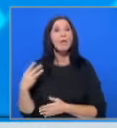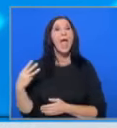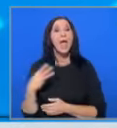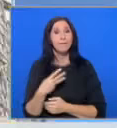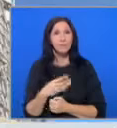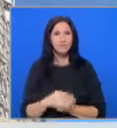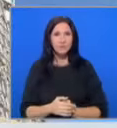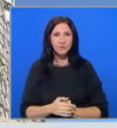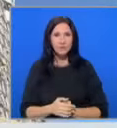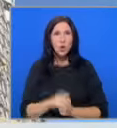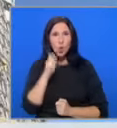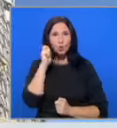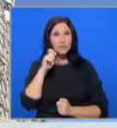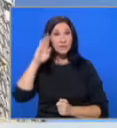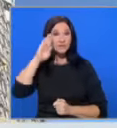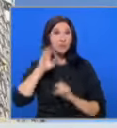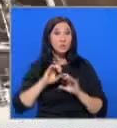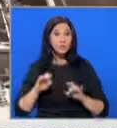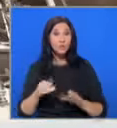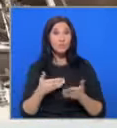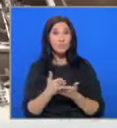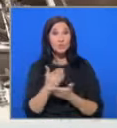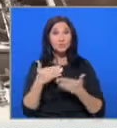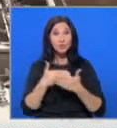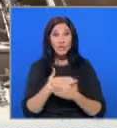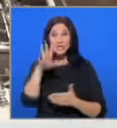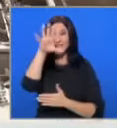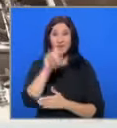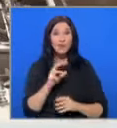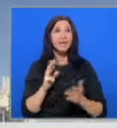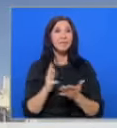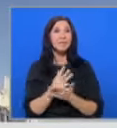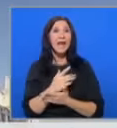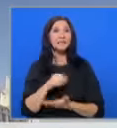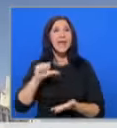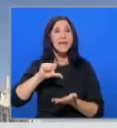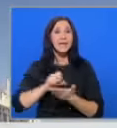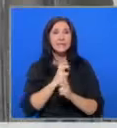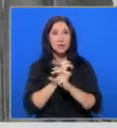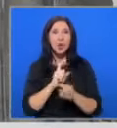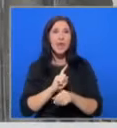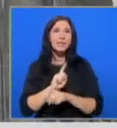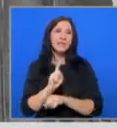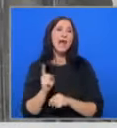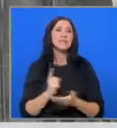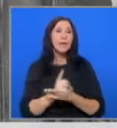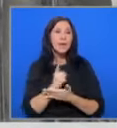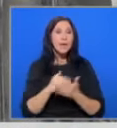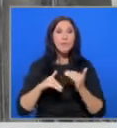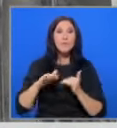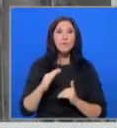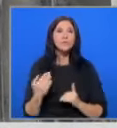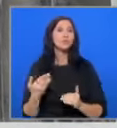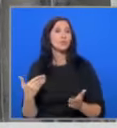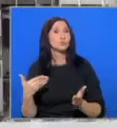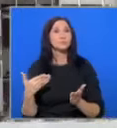Abrams. Украинските войни съобщиха, че през нощта са били свалени 19 ирански дрона и 11 крилати ракети, повечето насочени